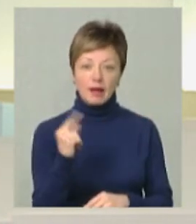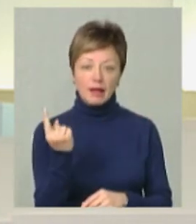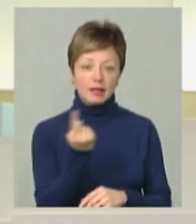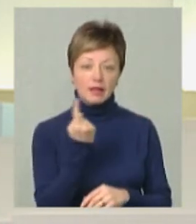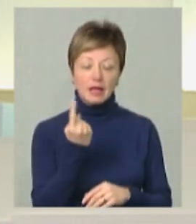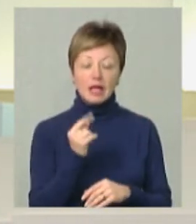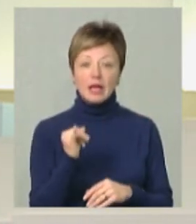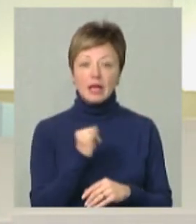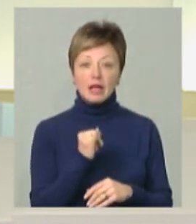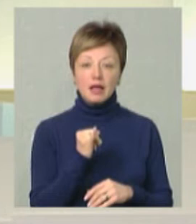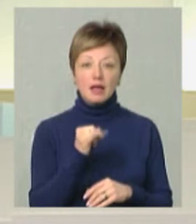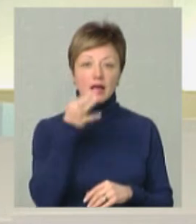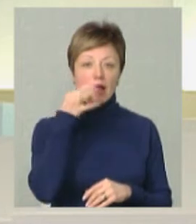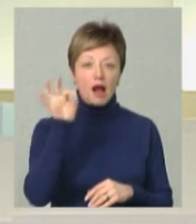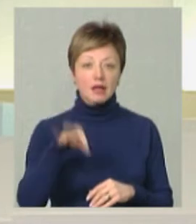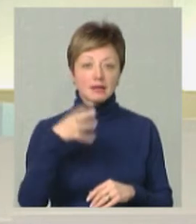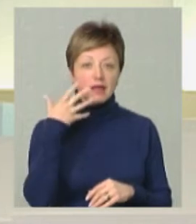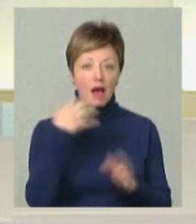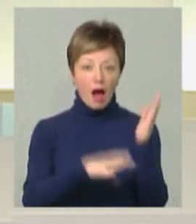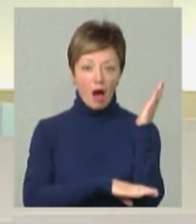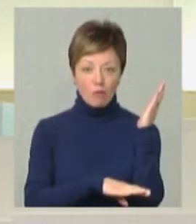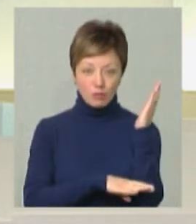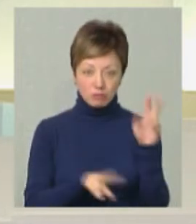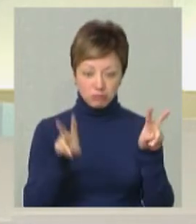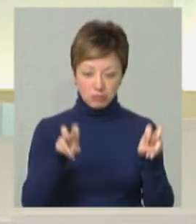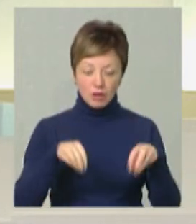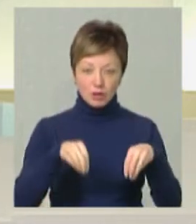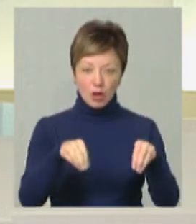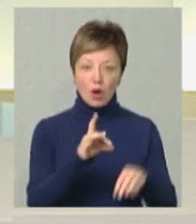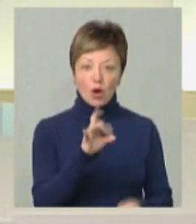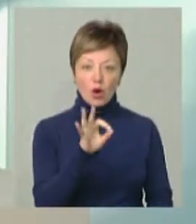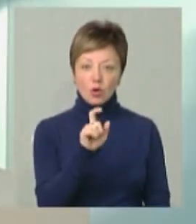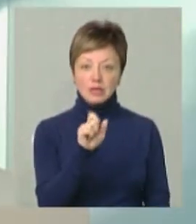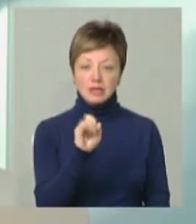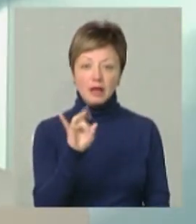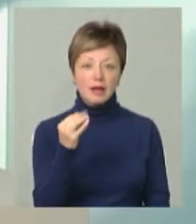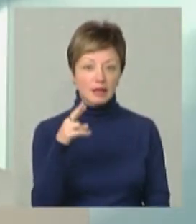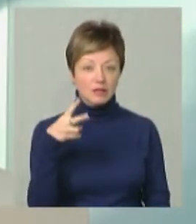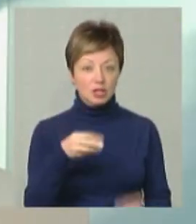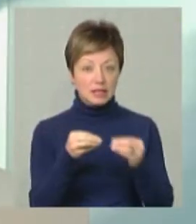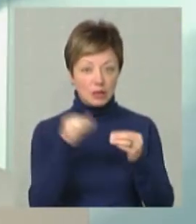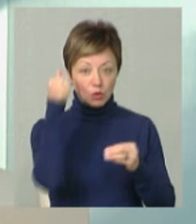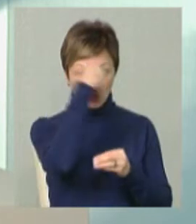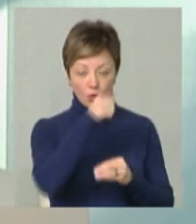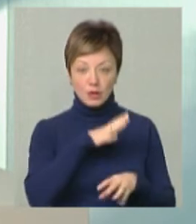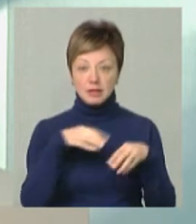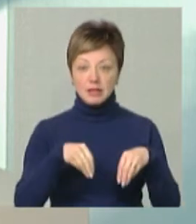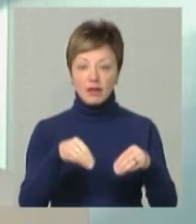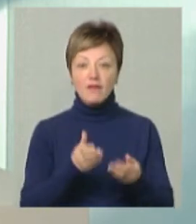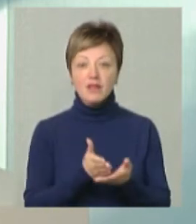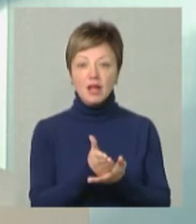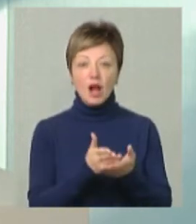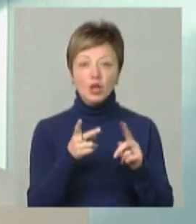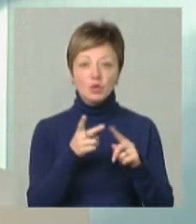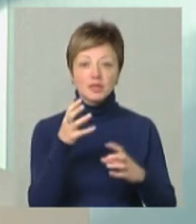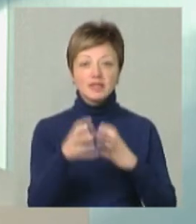І райські яблуні, якими ми досадили, розарії наші. Розарії 2010 року садили ветерани